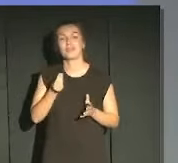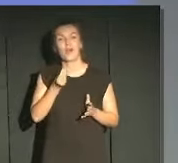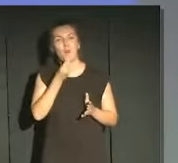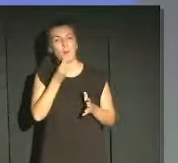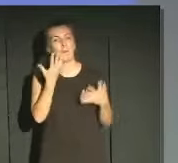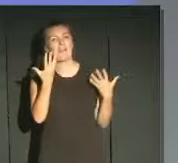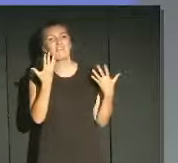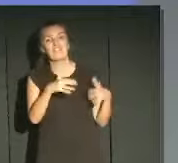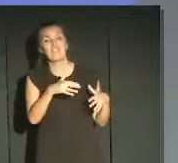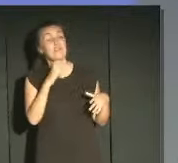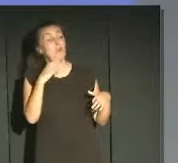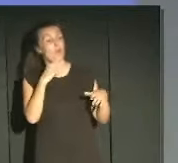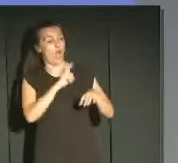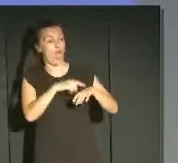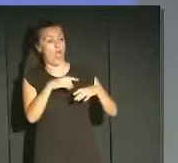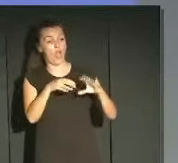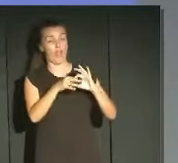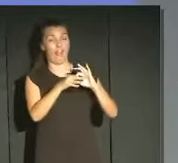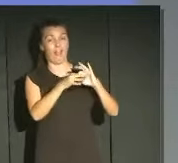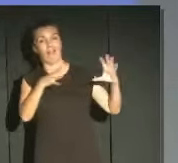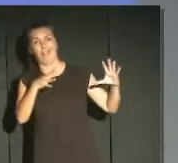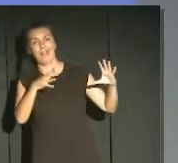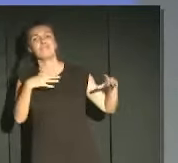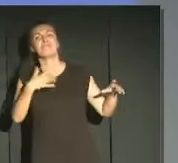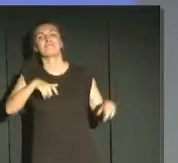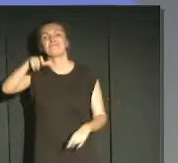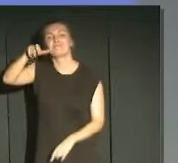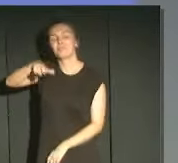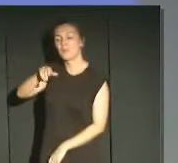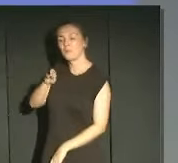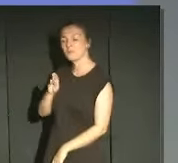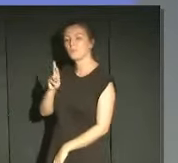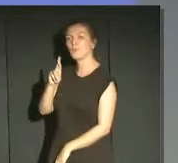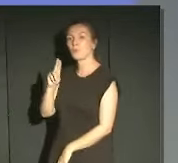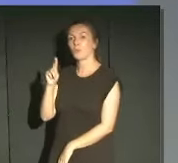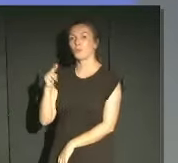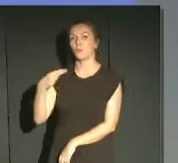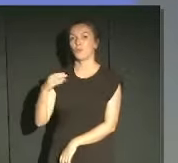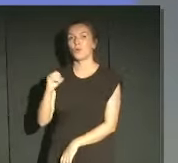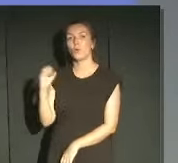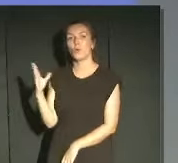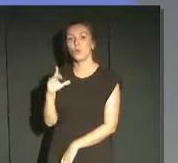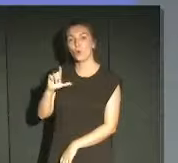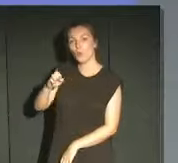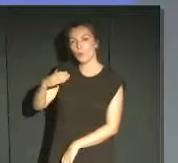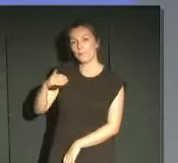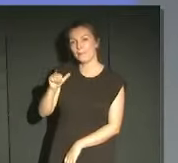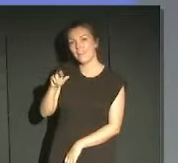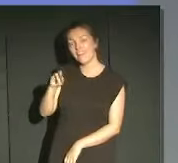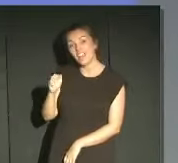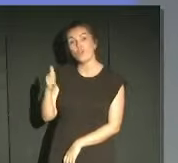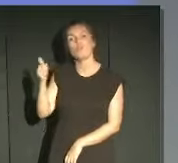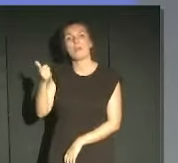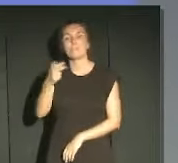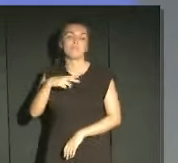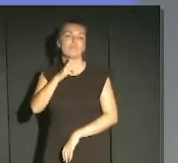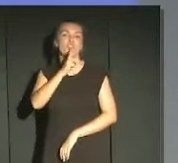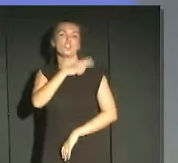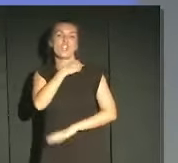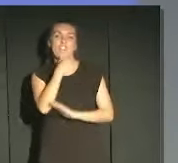horaire mais il y avait un dîner ce soir de Bruno Le Maire avec les chefs de parti pour faire